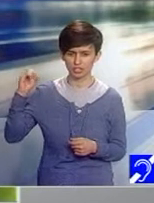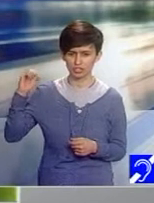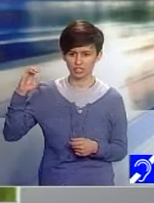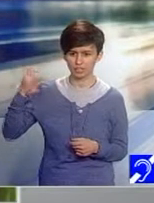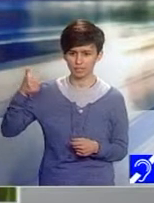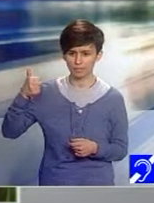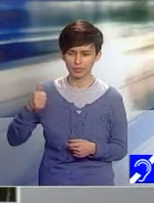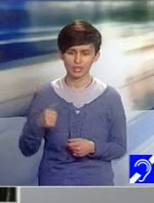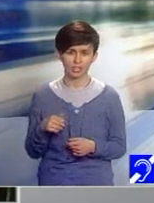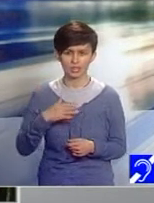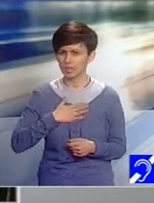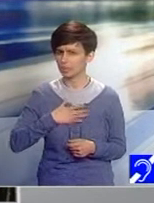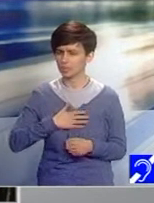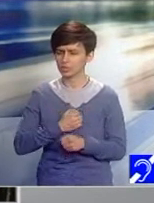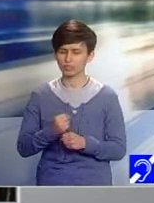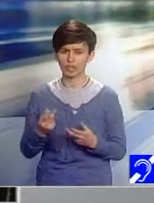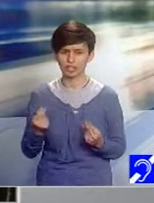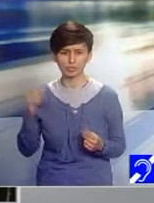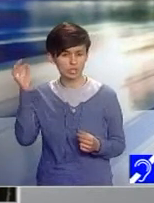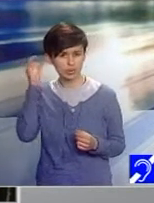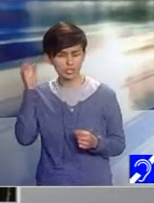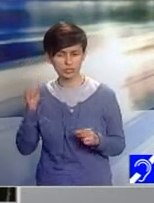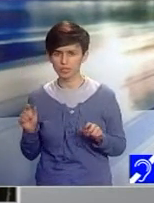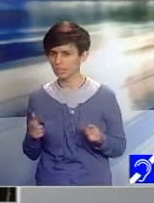mult. Au ascultat melodii rusești și